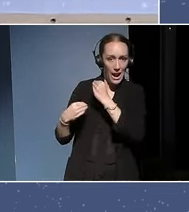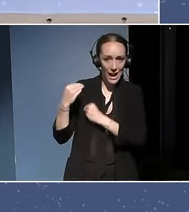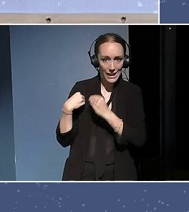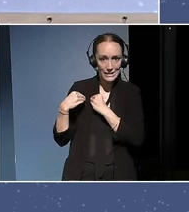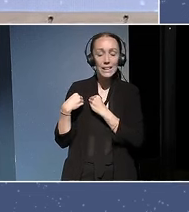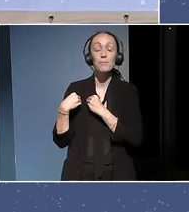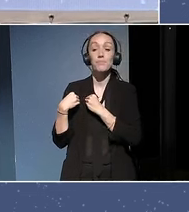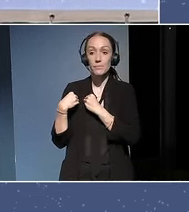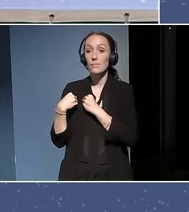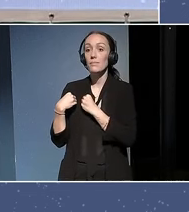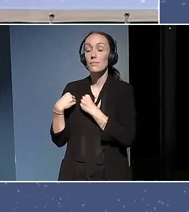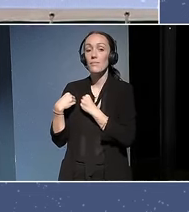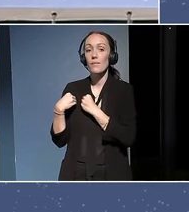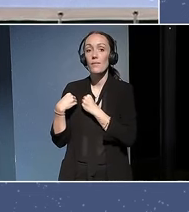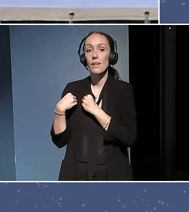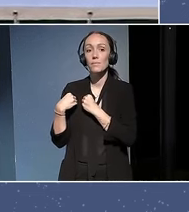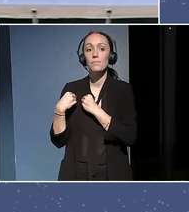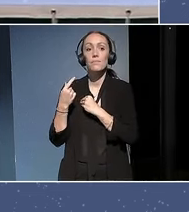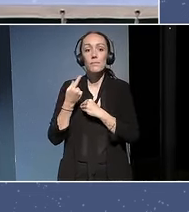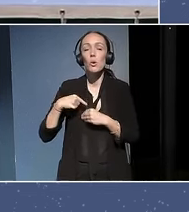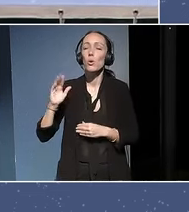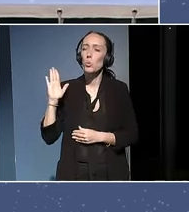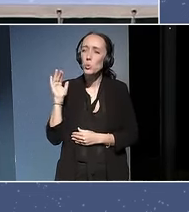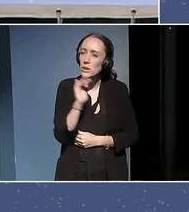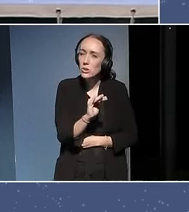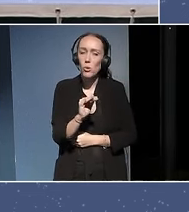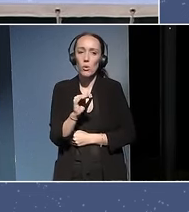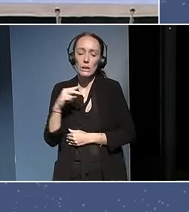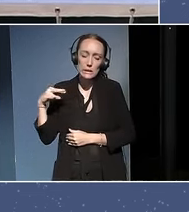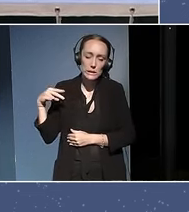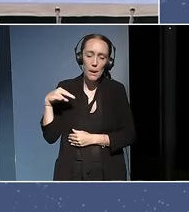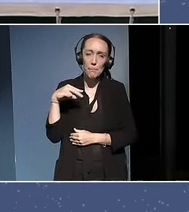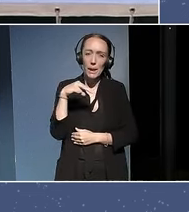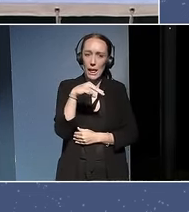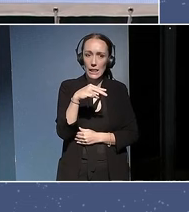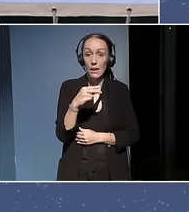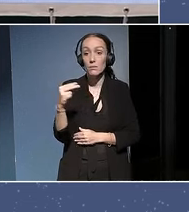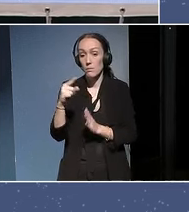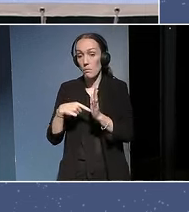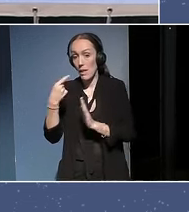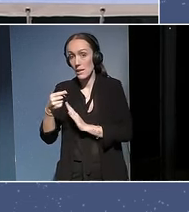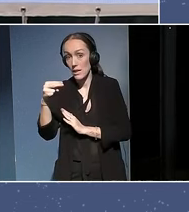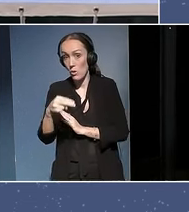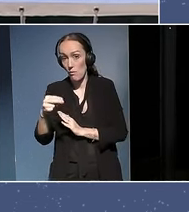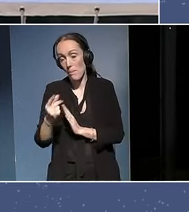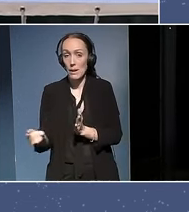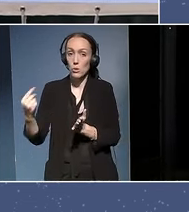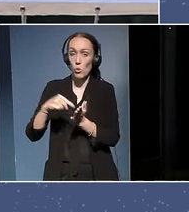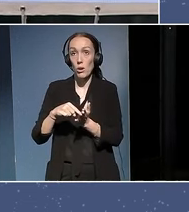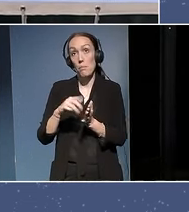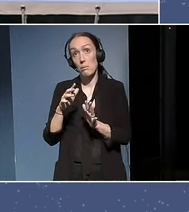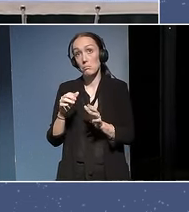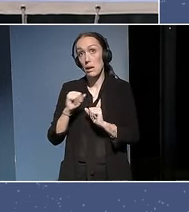giorni eh Ci arrampicavo lì dovremmo rifarlo a novembre però sarà più fresco Eh